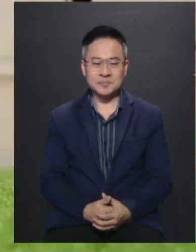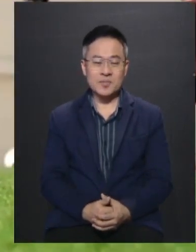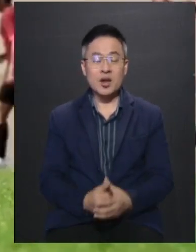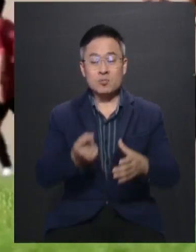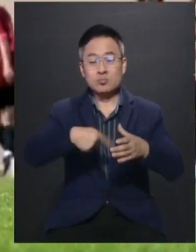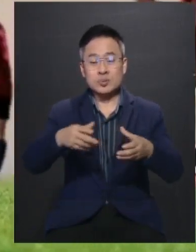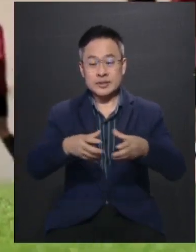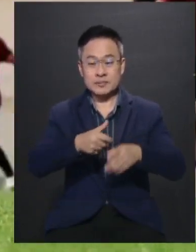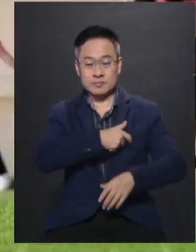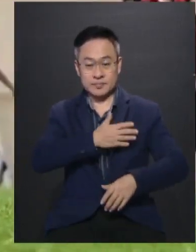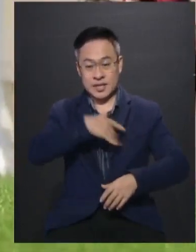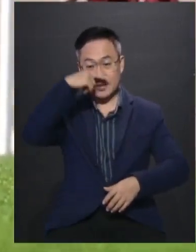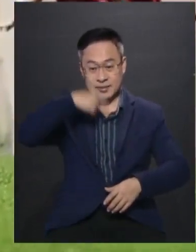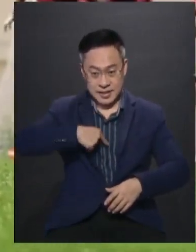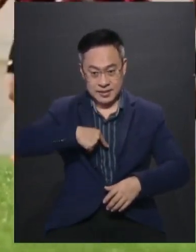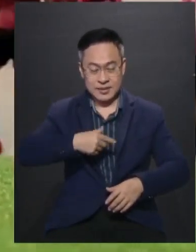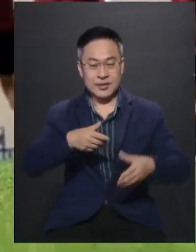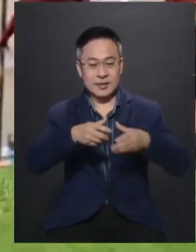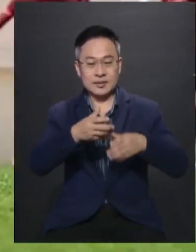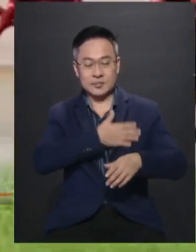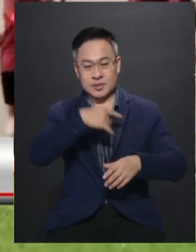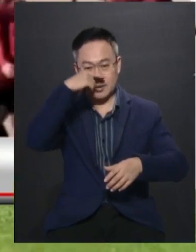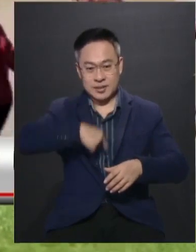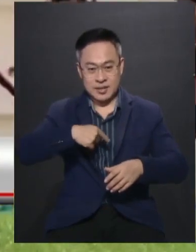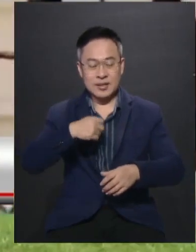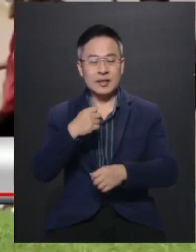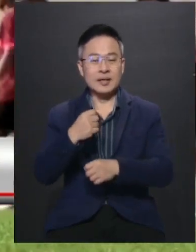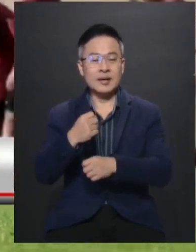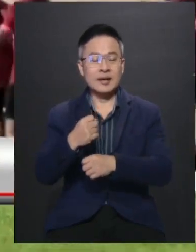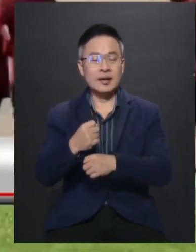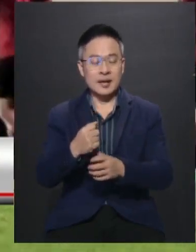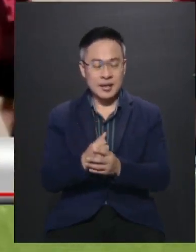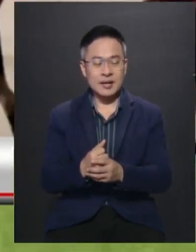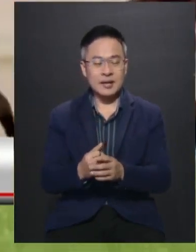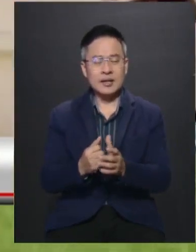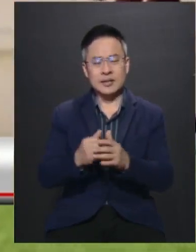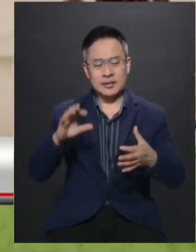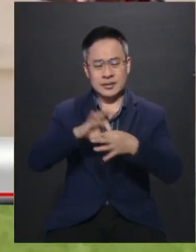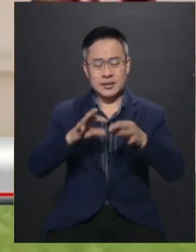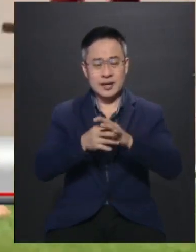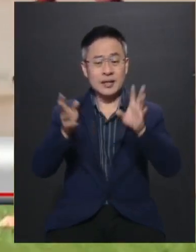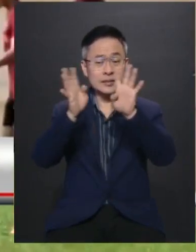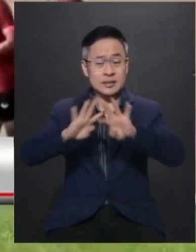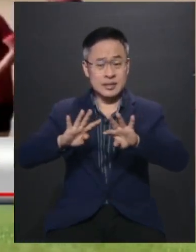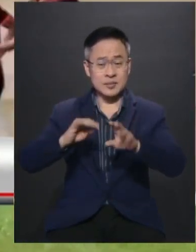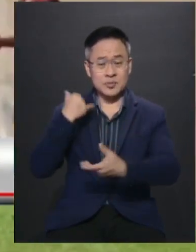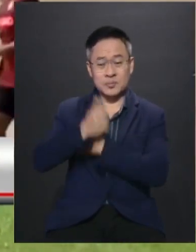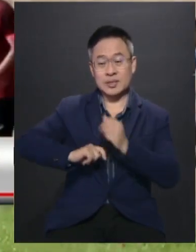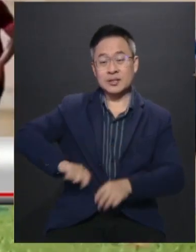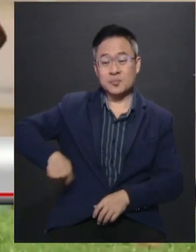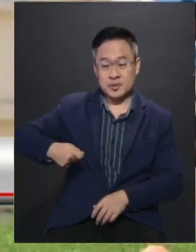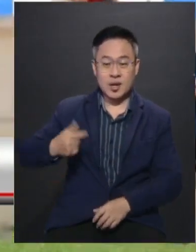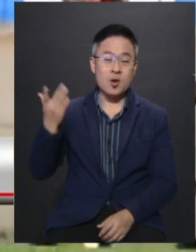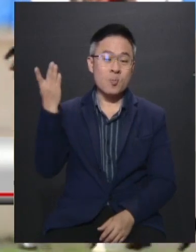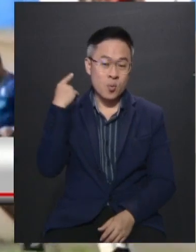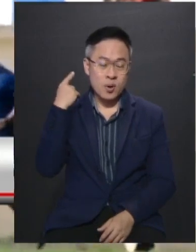ความเคลื่อนไหวในการแข่งขันฟุตบอลชายในกีฬา4เกมครั้งที่32ที่ประเทศกัมพูชาเมื่อวานที่ผ่านมาฝ่ายจัดการแข่งขันได้